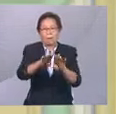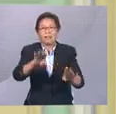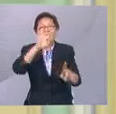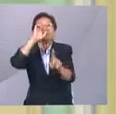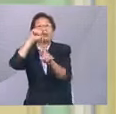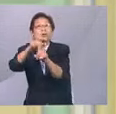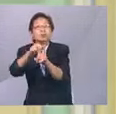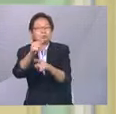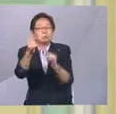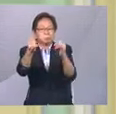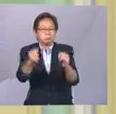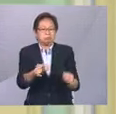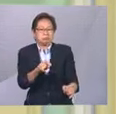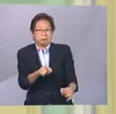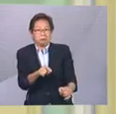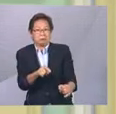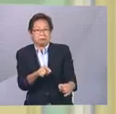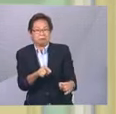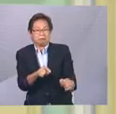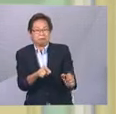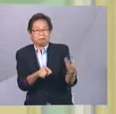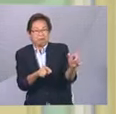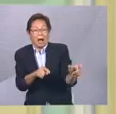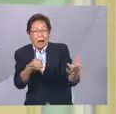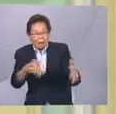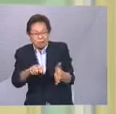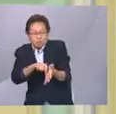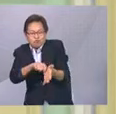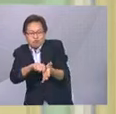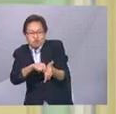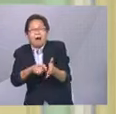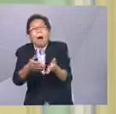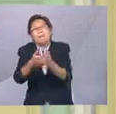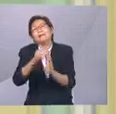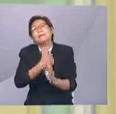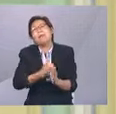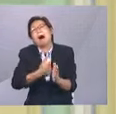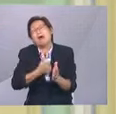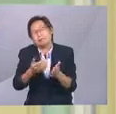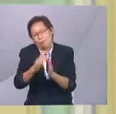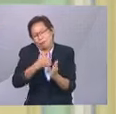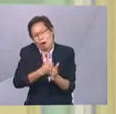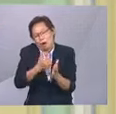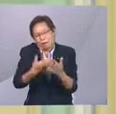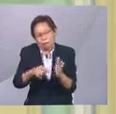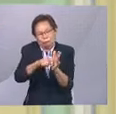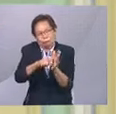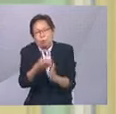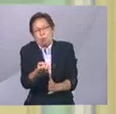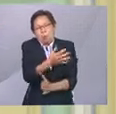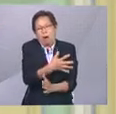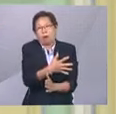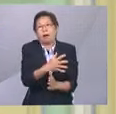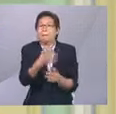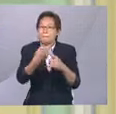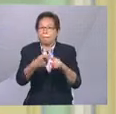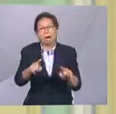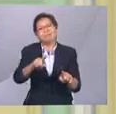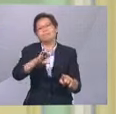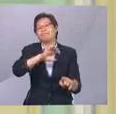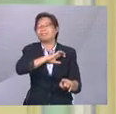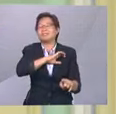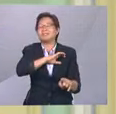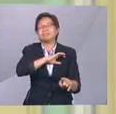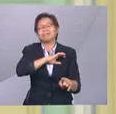palsu terlepas itu memadamkan meminta maaf dan memadamkan tetapi saya dipahamkan pihak